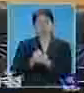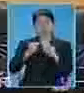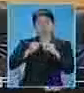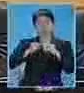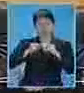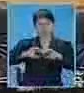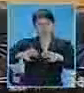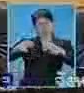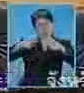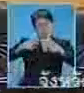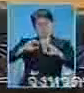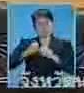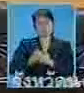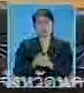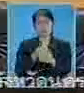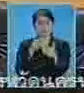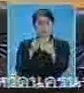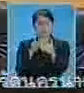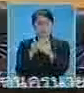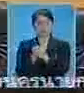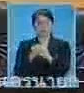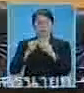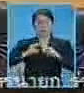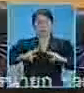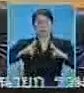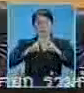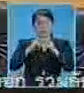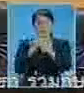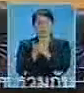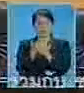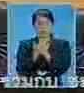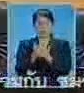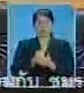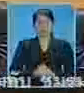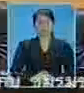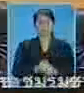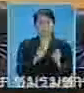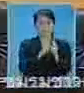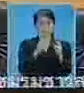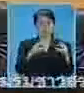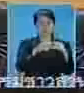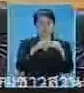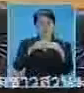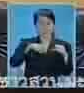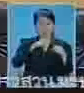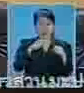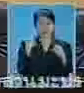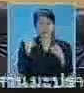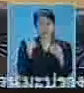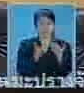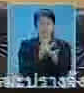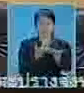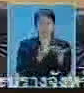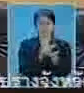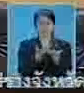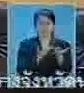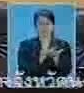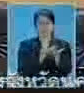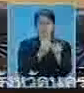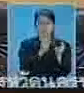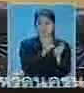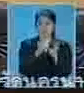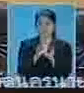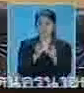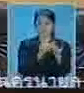การคลังทางคณะกรรมการเขาก็มีเกณฑ์ในการพิจารณานะครับว่ามูลนิธิ